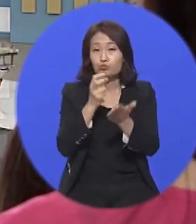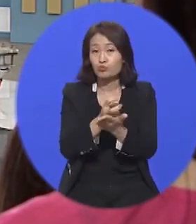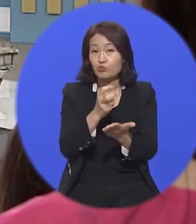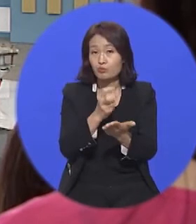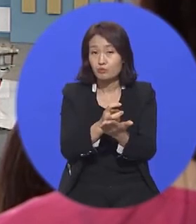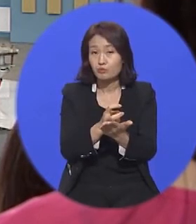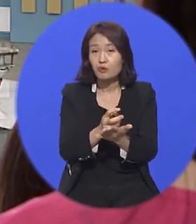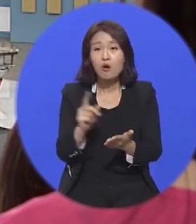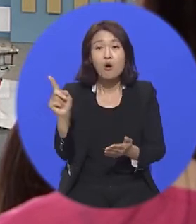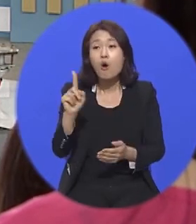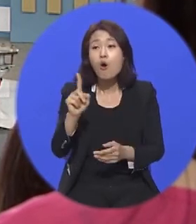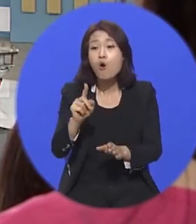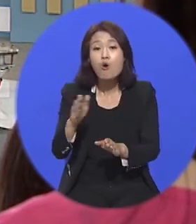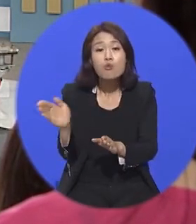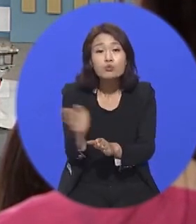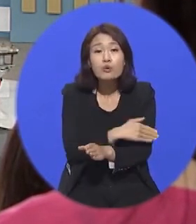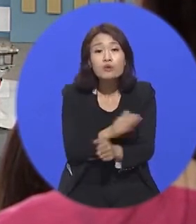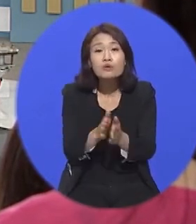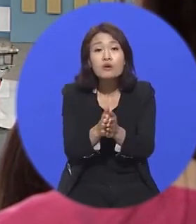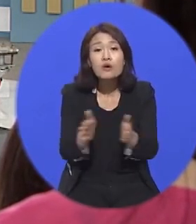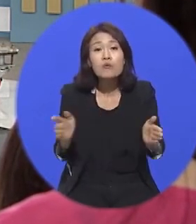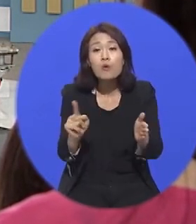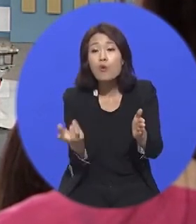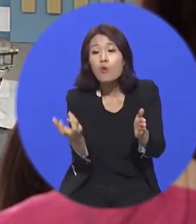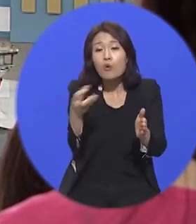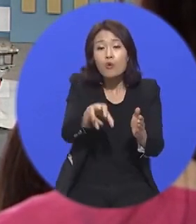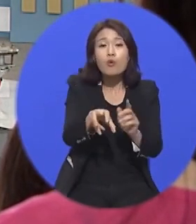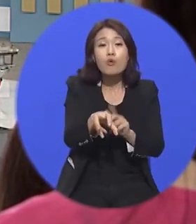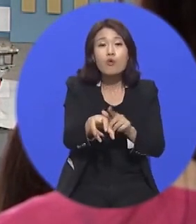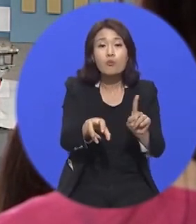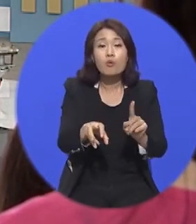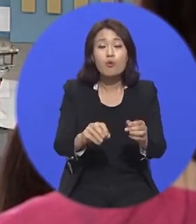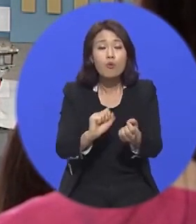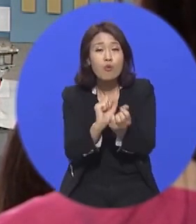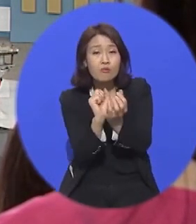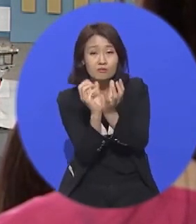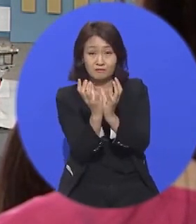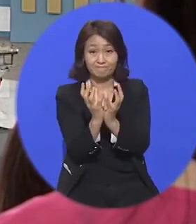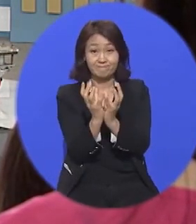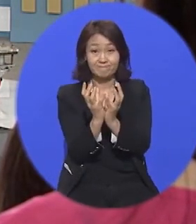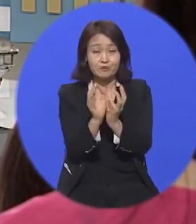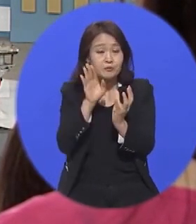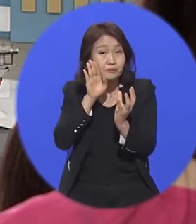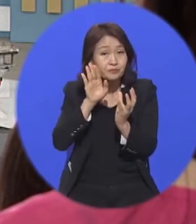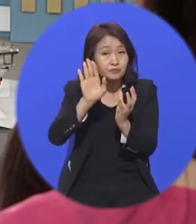다 어디에서 적용되고 꼽히고